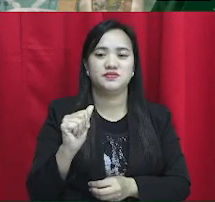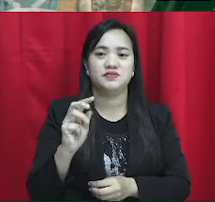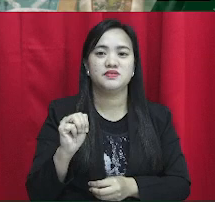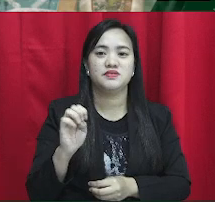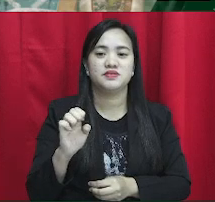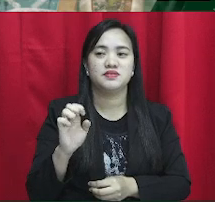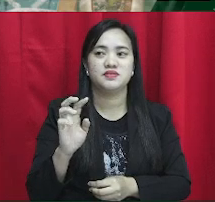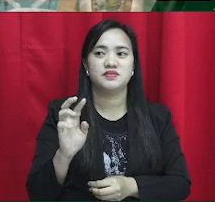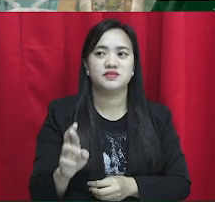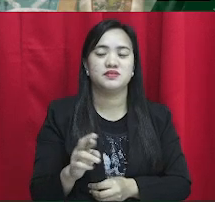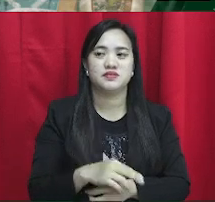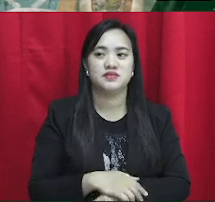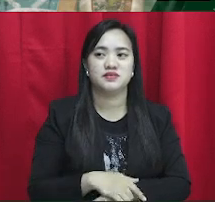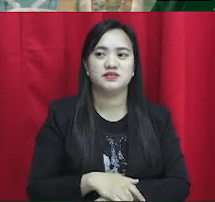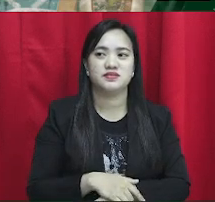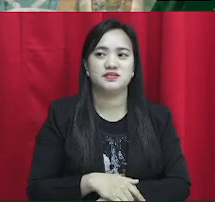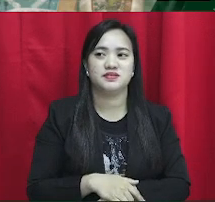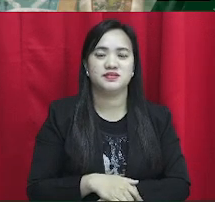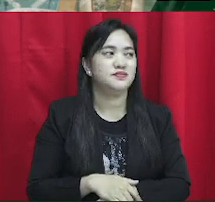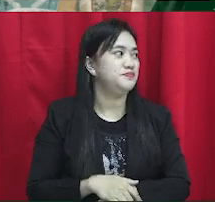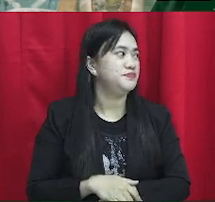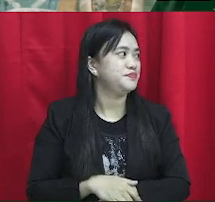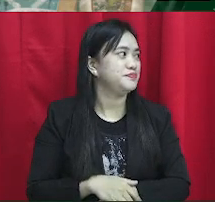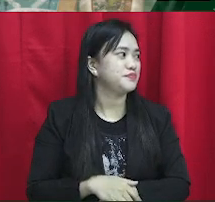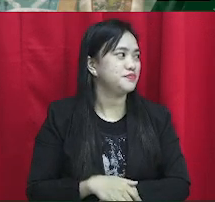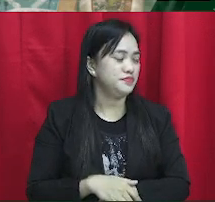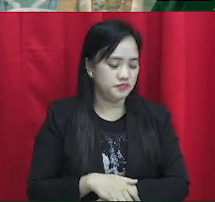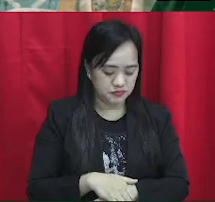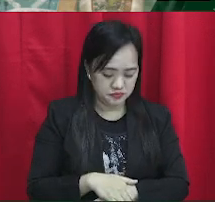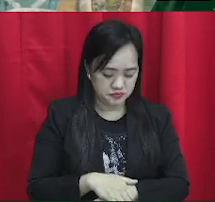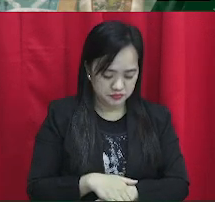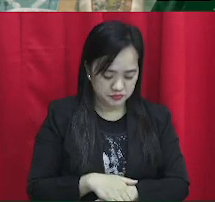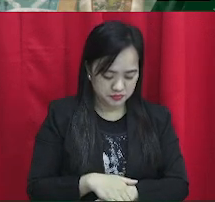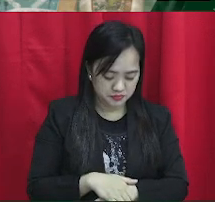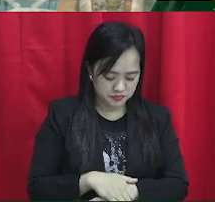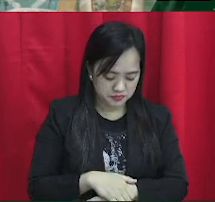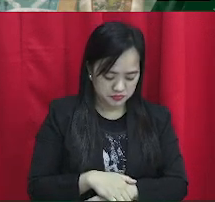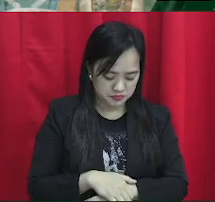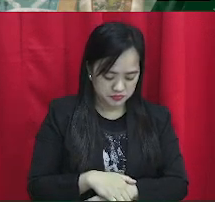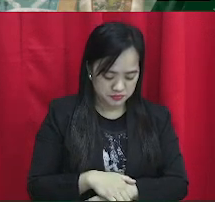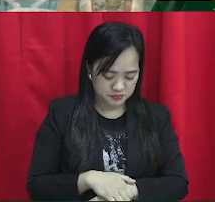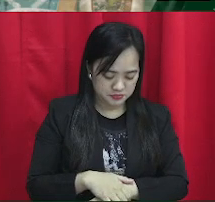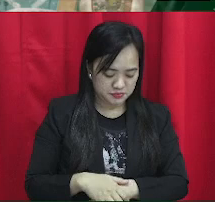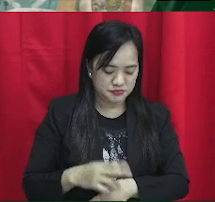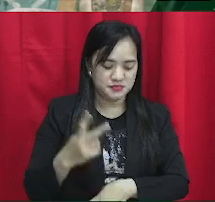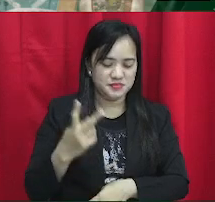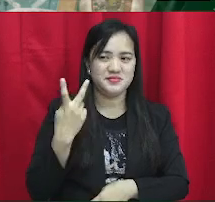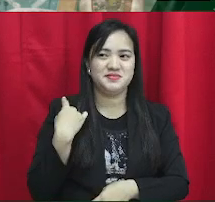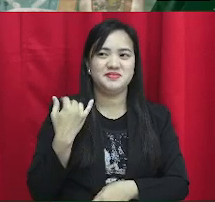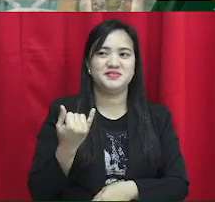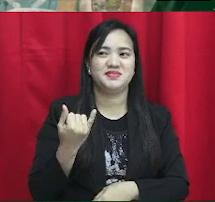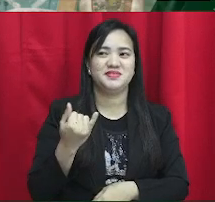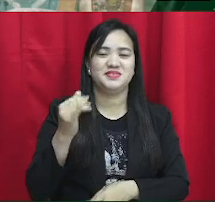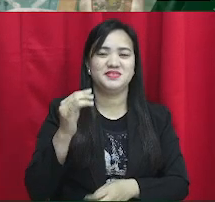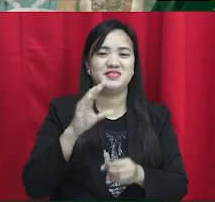pang anti-aging. Yeah. Totoo po yan. Totoo yan. Kasi magko-coffee na nga rin ako.